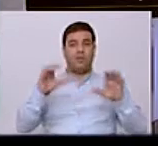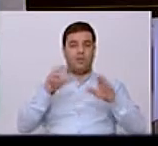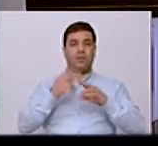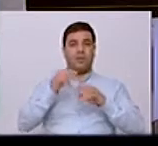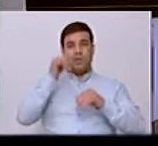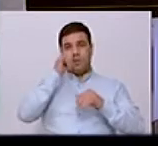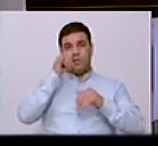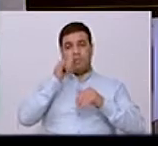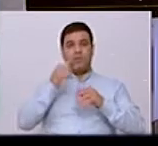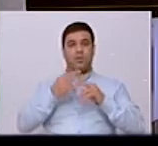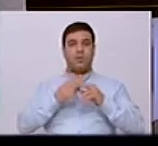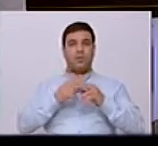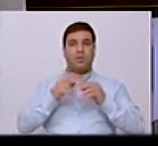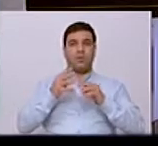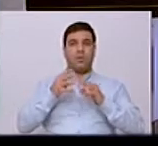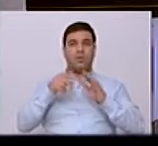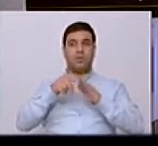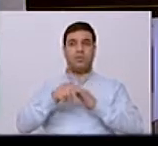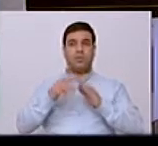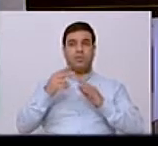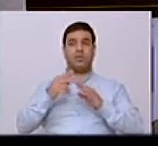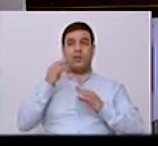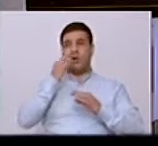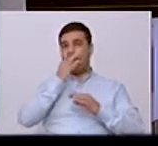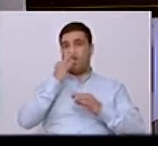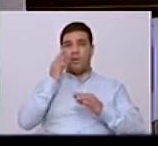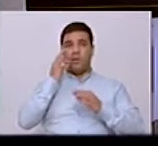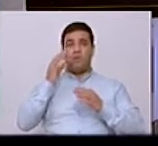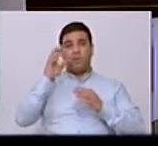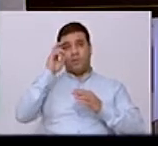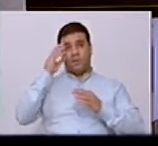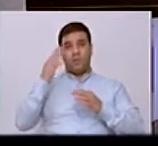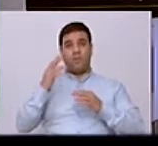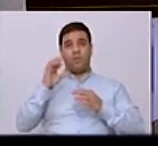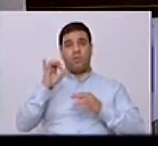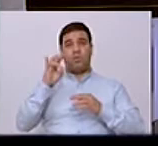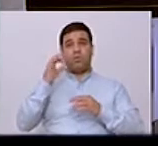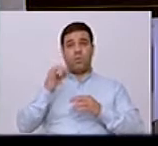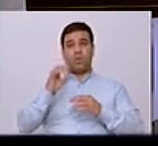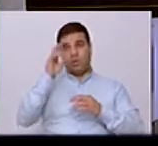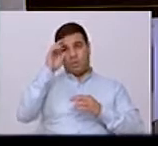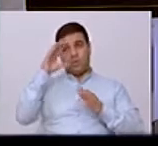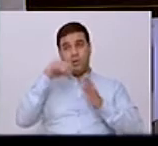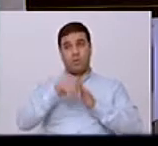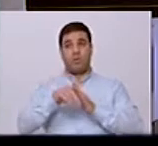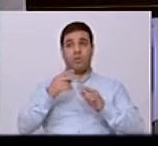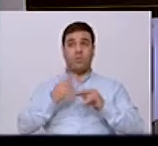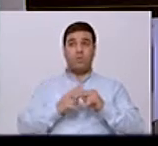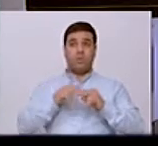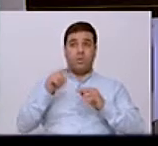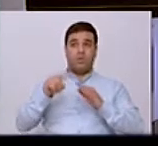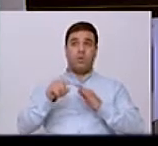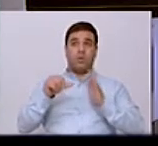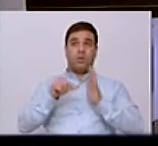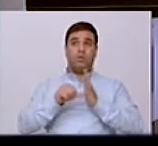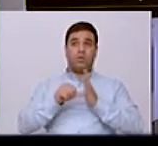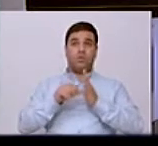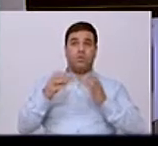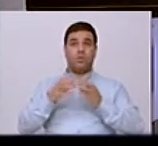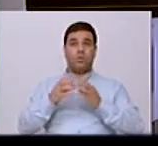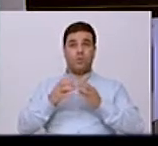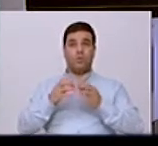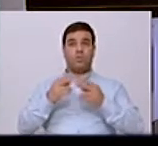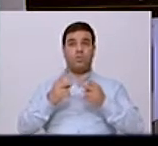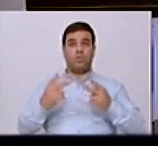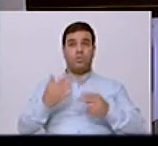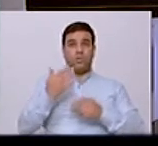Ularga Osiyodagi Fors qo'ltig'i Arab davlatlari hamda Brunei davlati kiradi. Demak, bular 5-6 guruhni tashkil